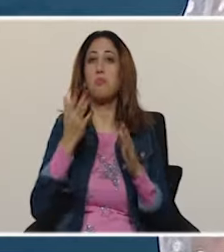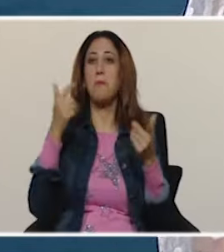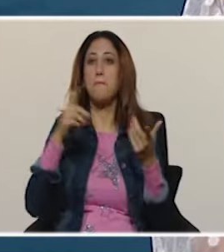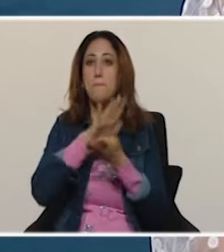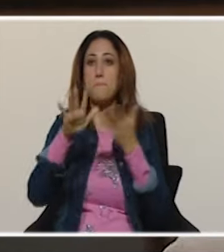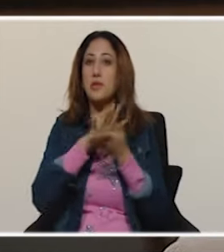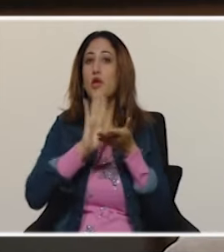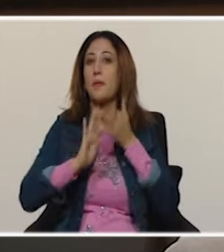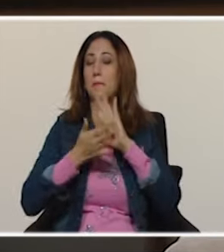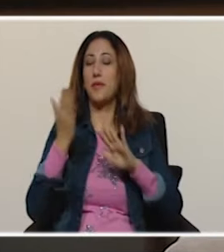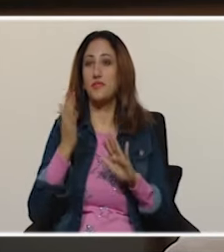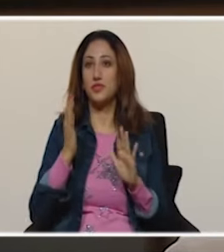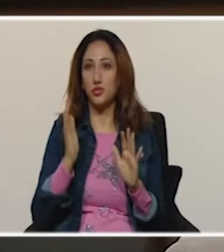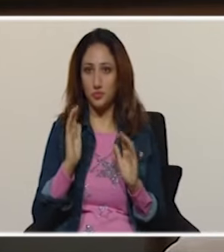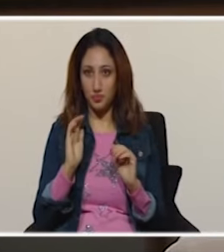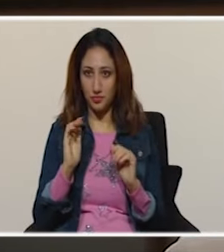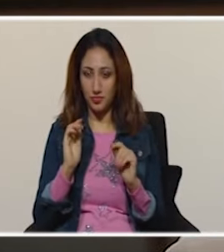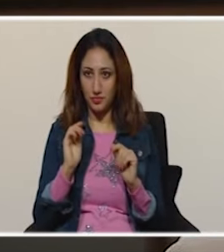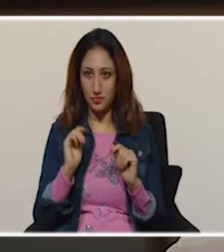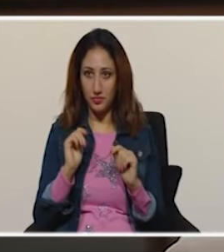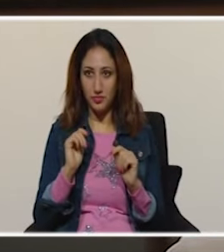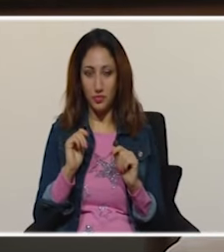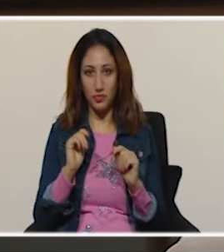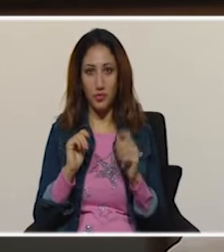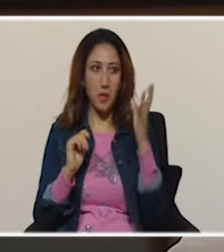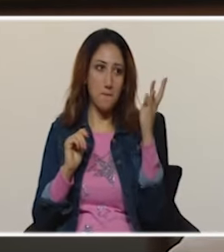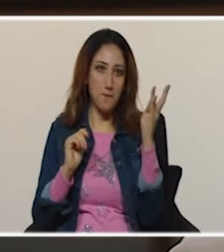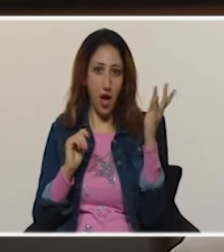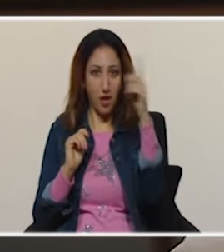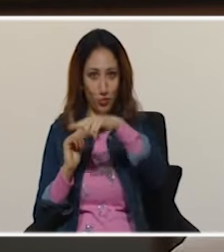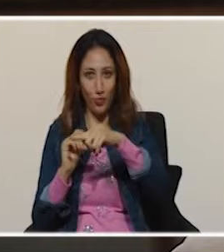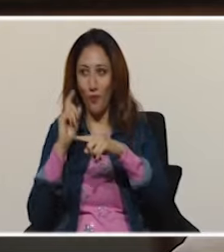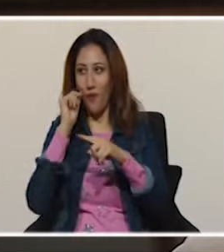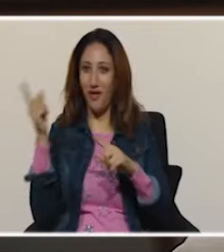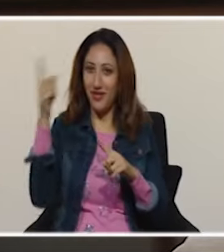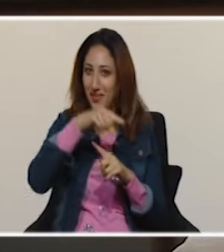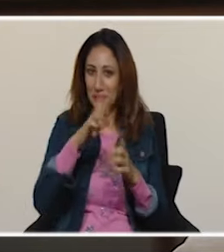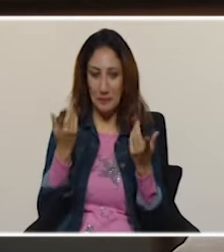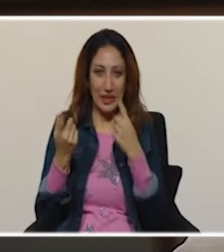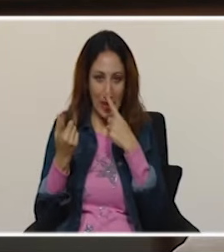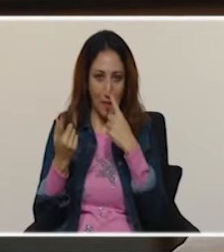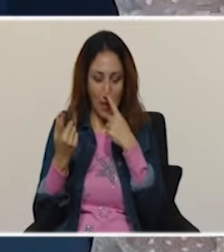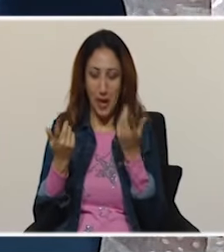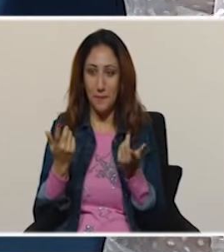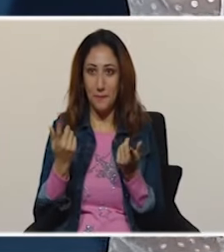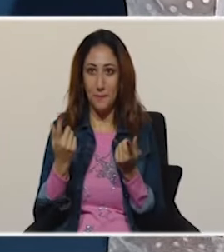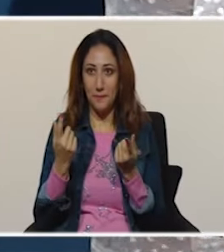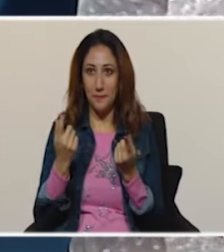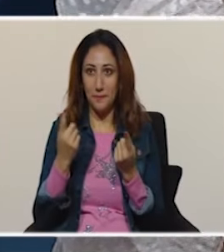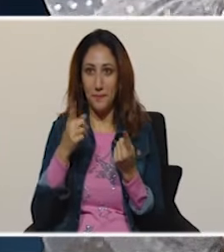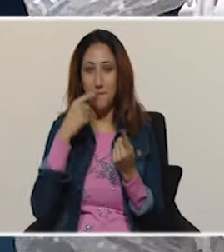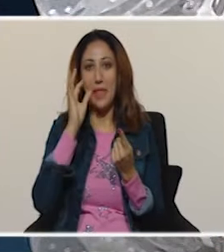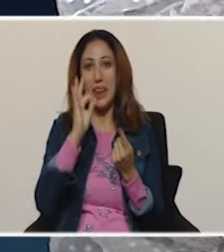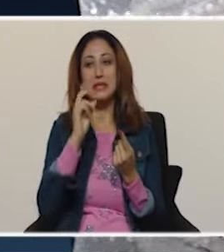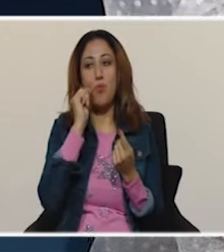اديتك الحل. يعني نعم. الراجل هو يقول حاضر لمراته؟ ولا مراته تقول له حاضر وكل حاجة تمام؟ حضرتك دايما زنقني في